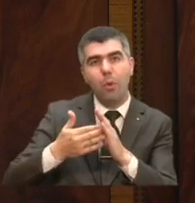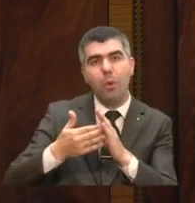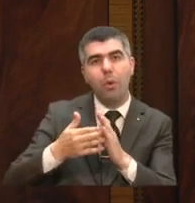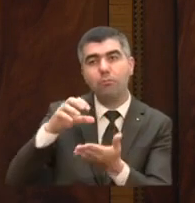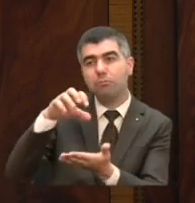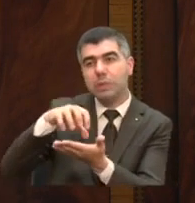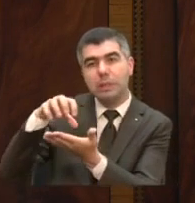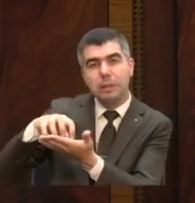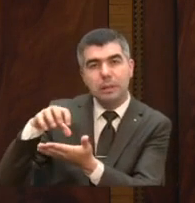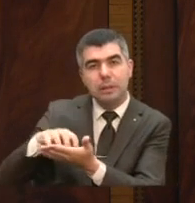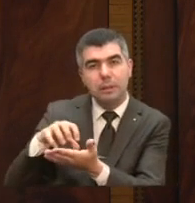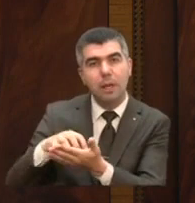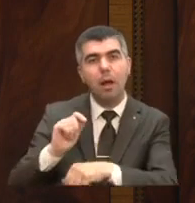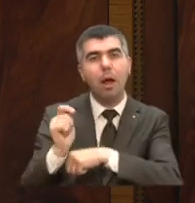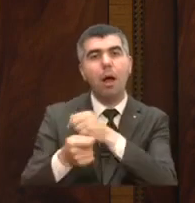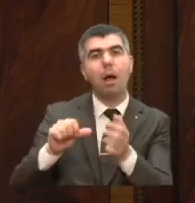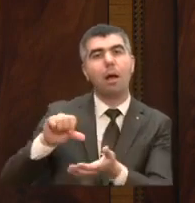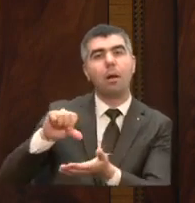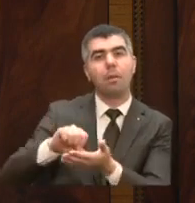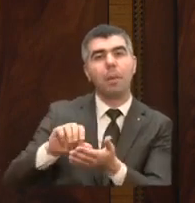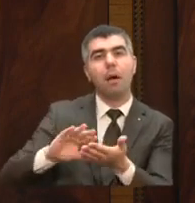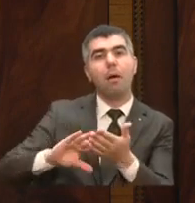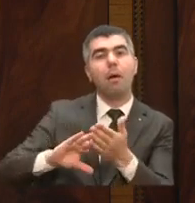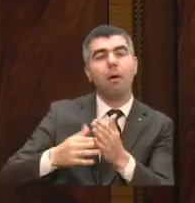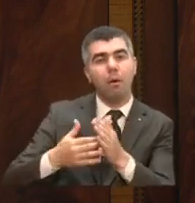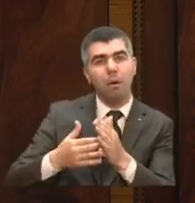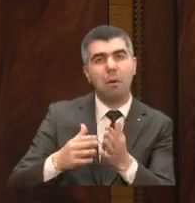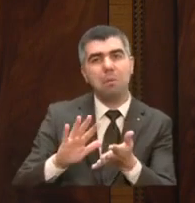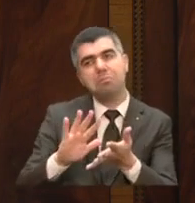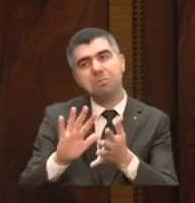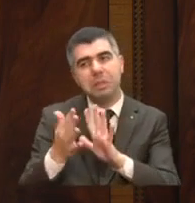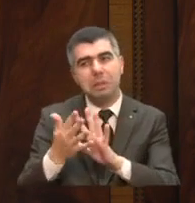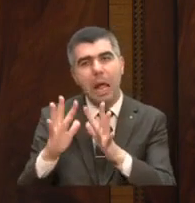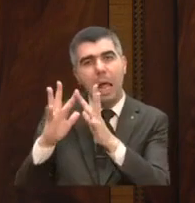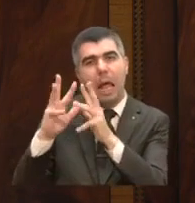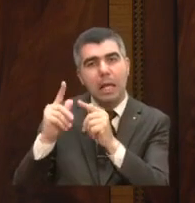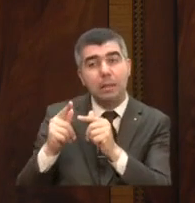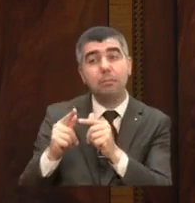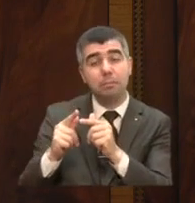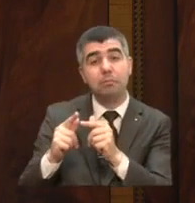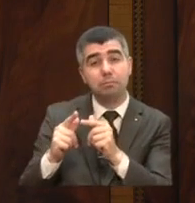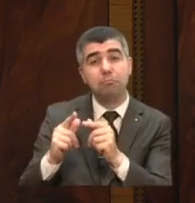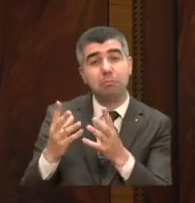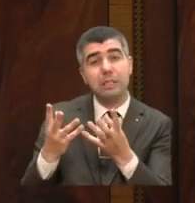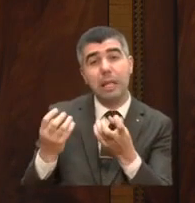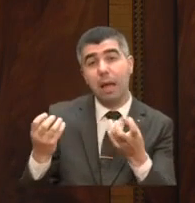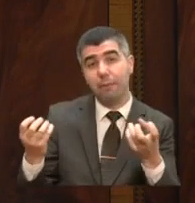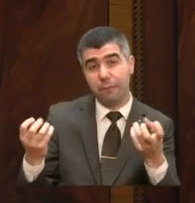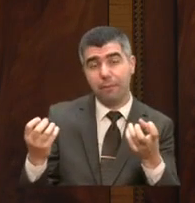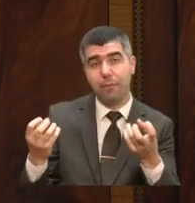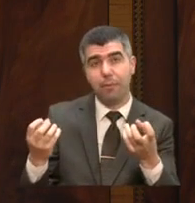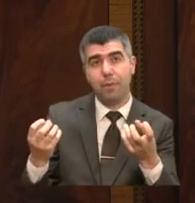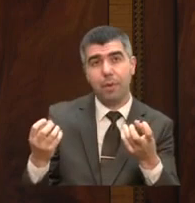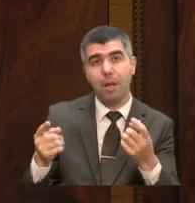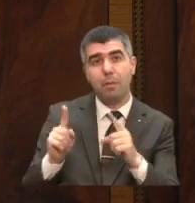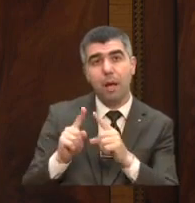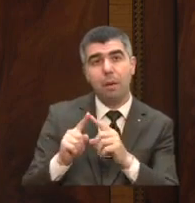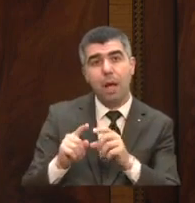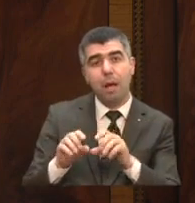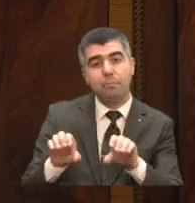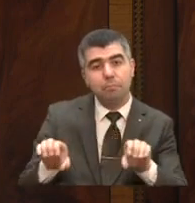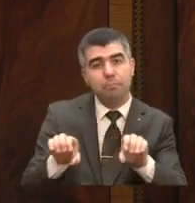الدواوير وجميع المراكز التي تقدر بالآلاف سيتم ربطها بالمنظومة